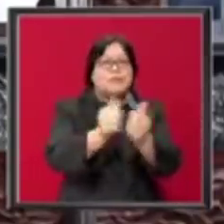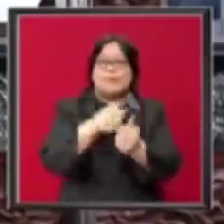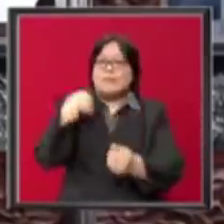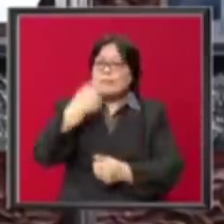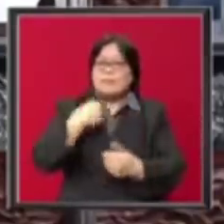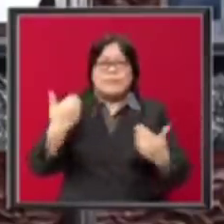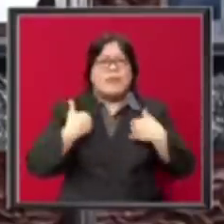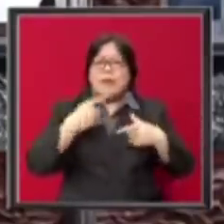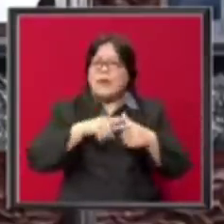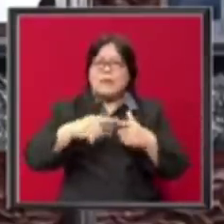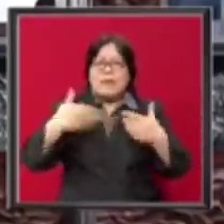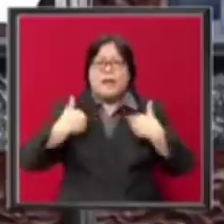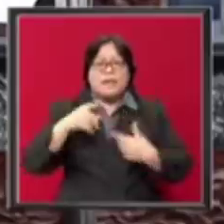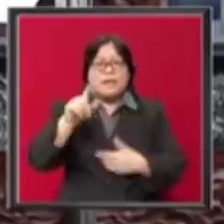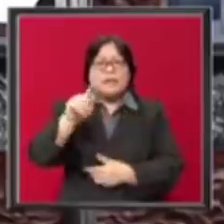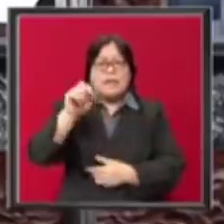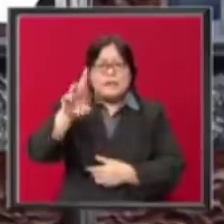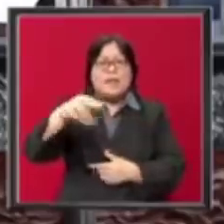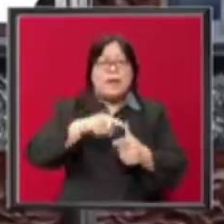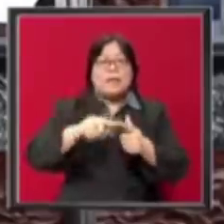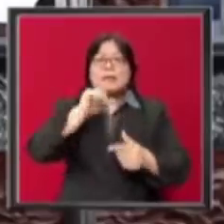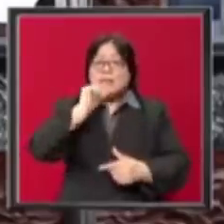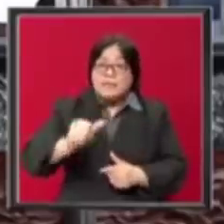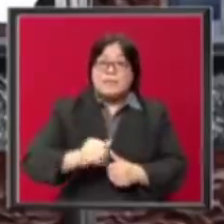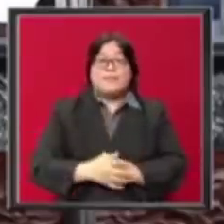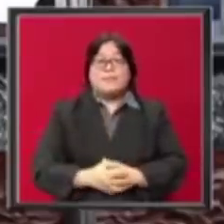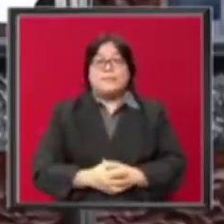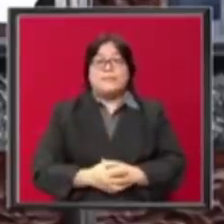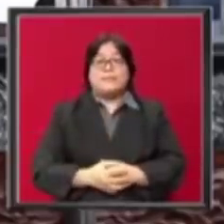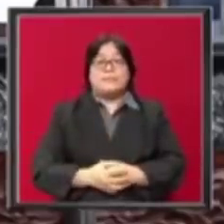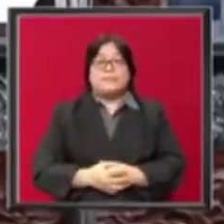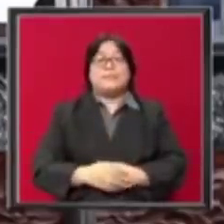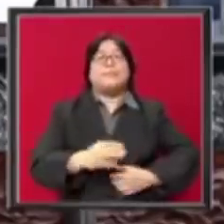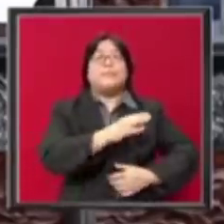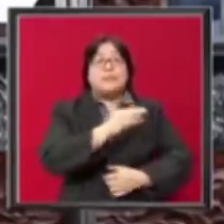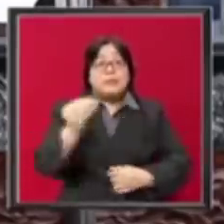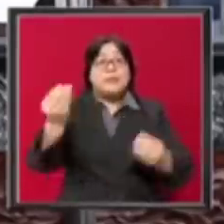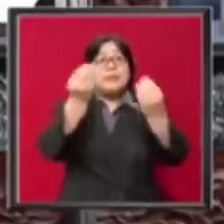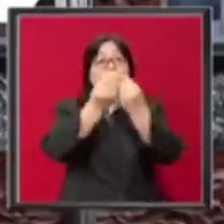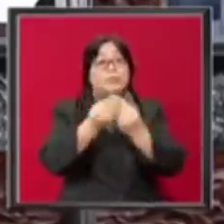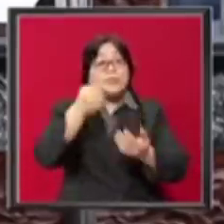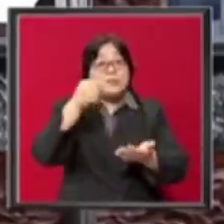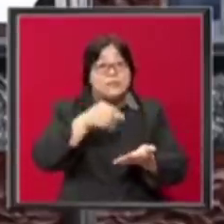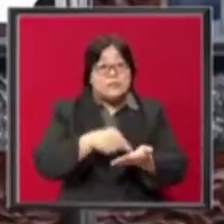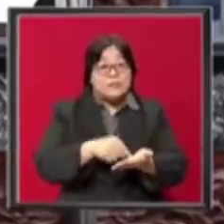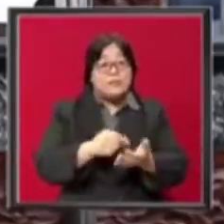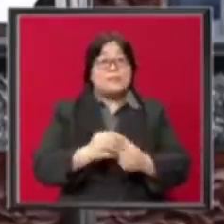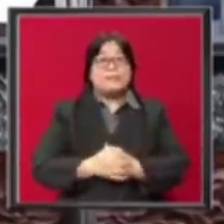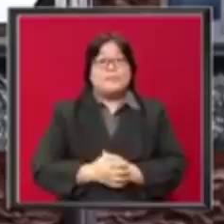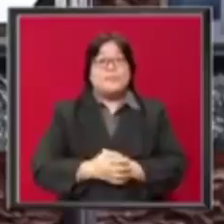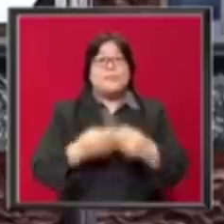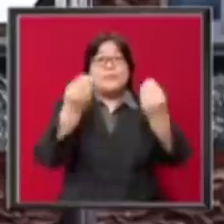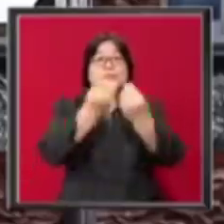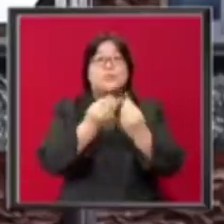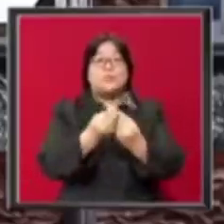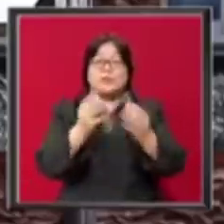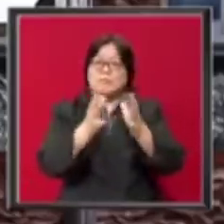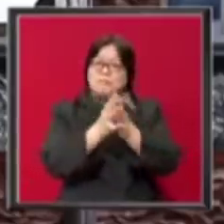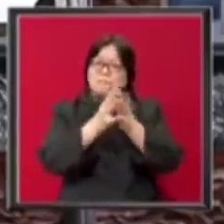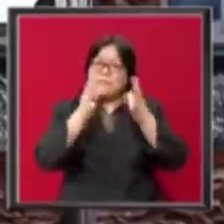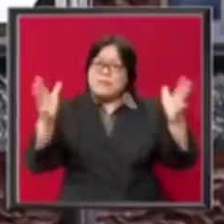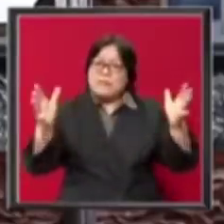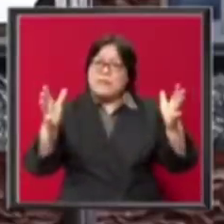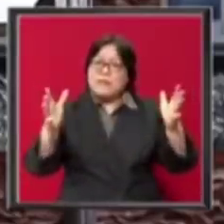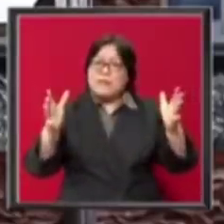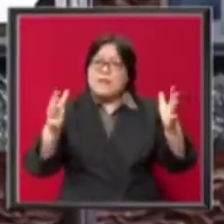ada tender atau tidak. Dan jumlah ini yang disebut jumlah terbesar